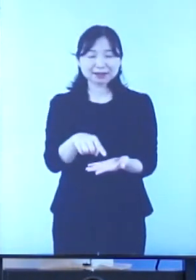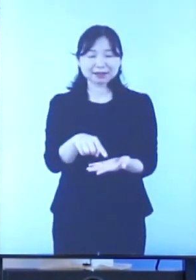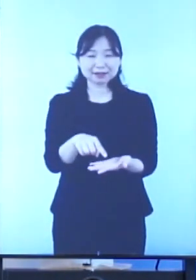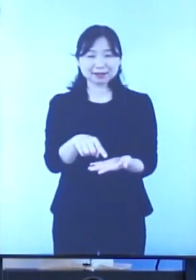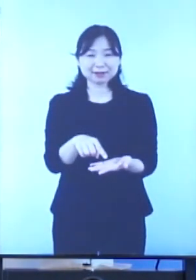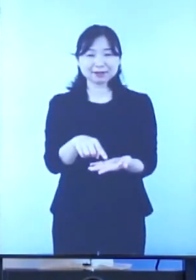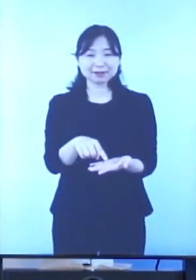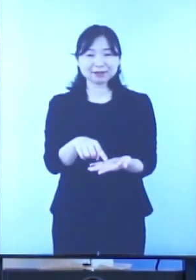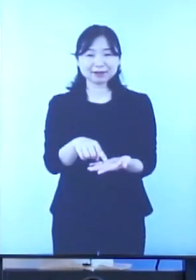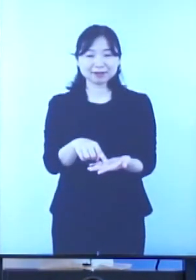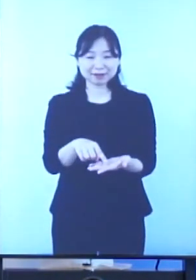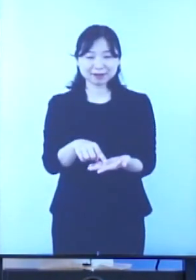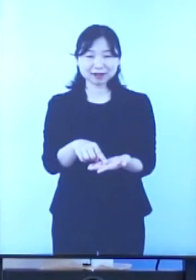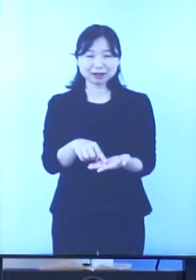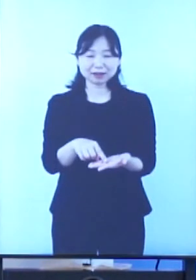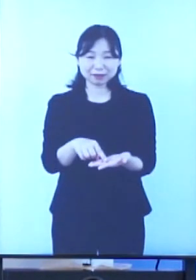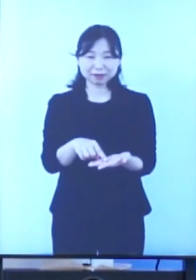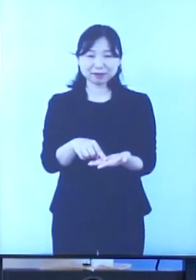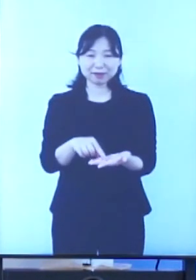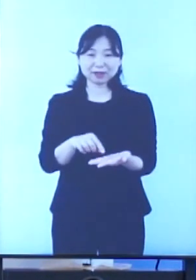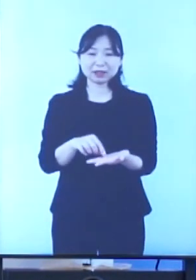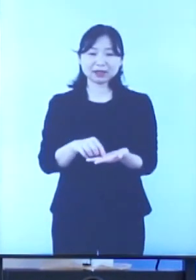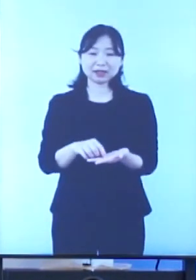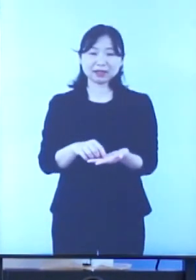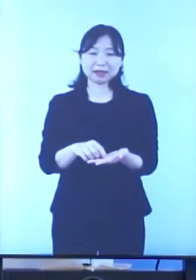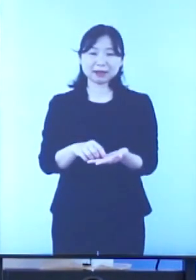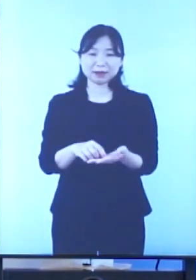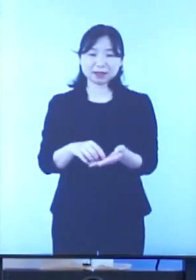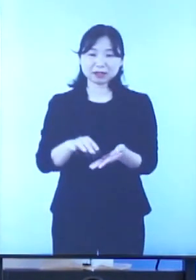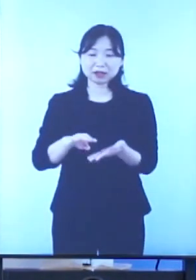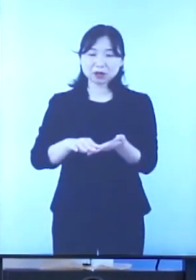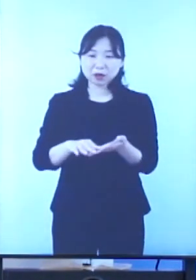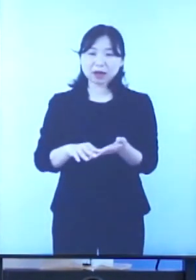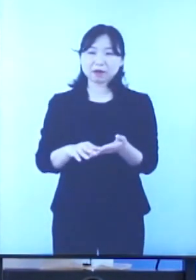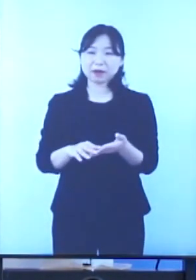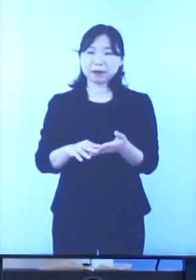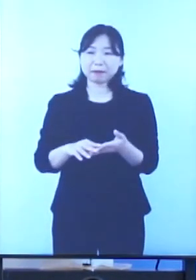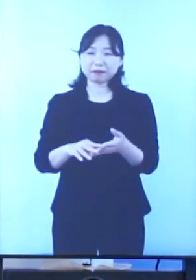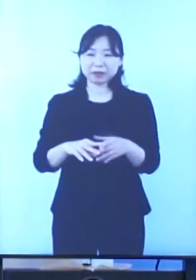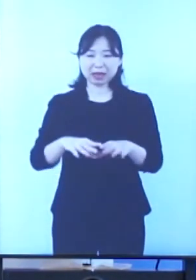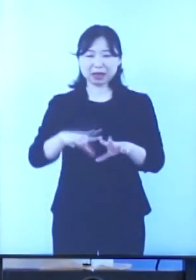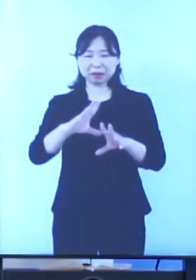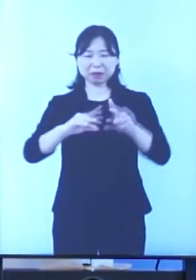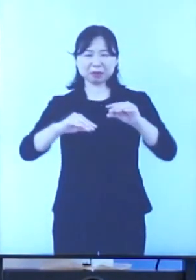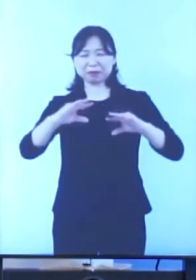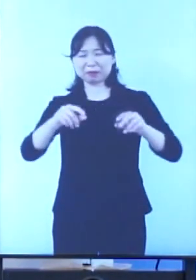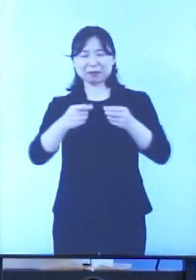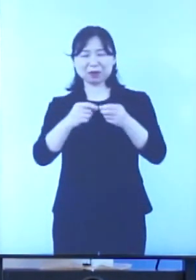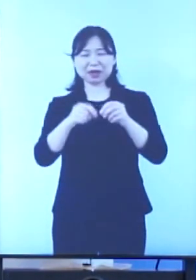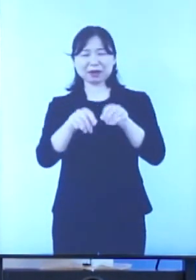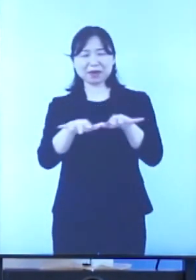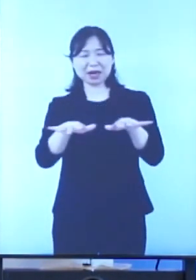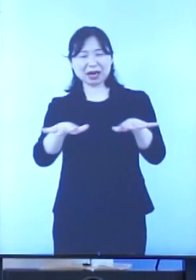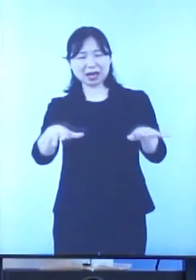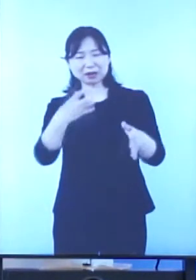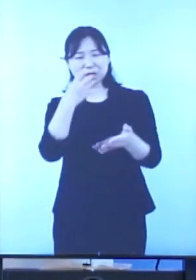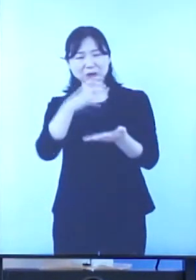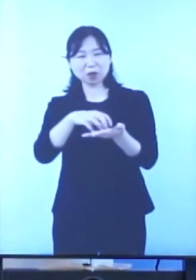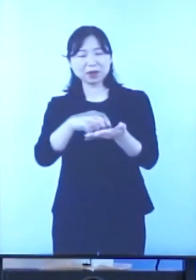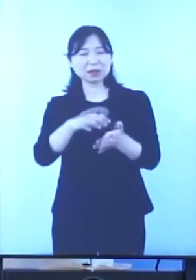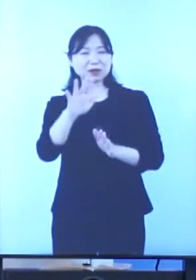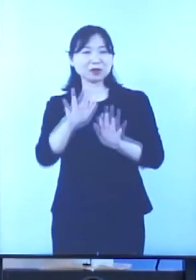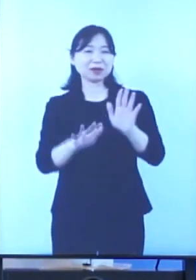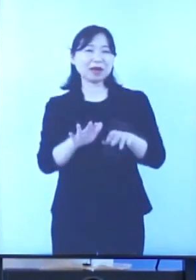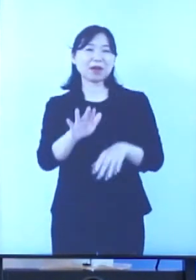の、形態がありますし、原型をとどめているようなゴミ、どんどん細かくなってしまって、扱い